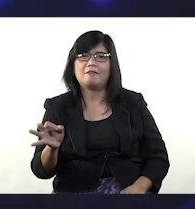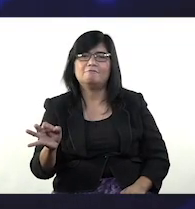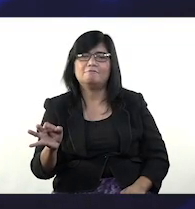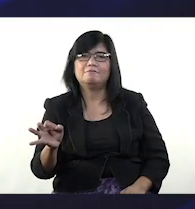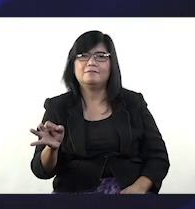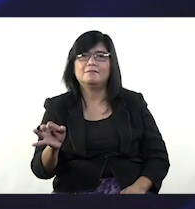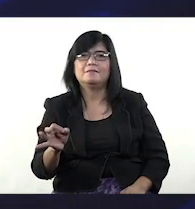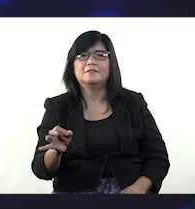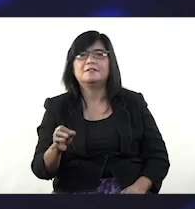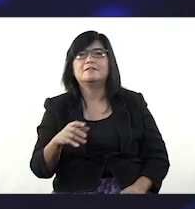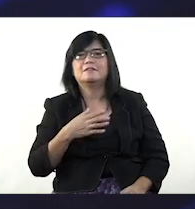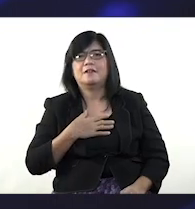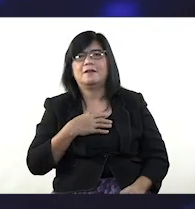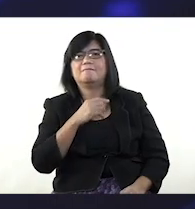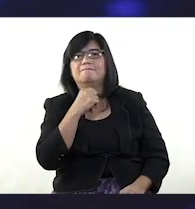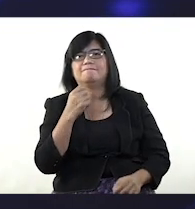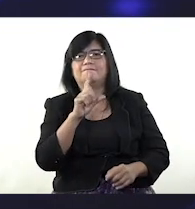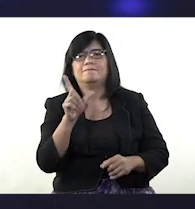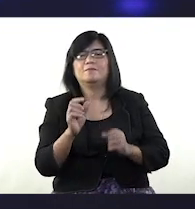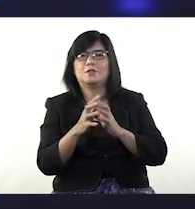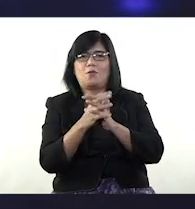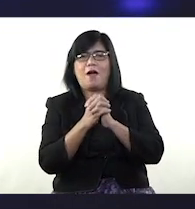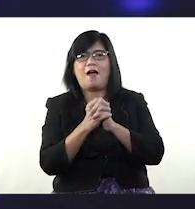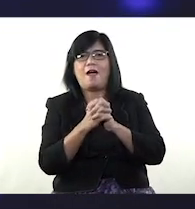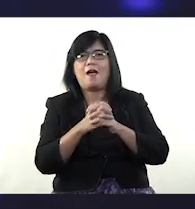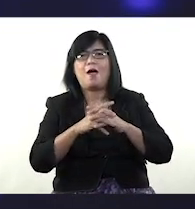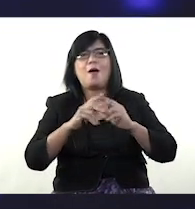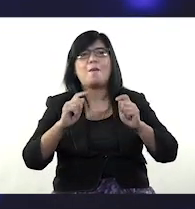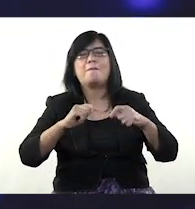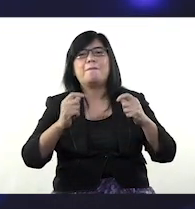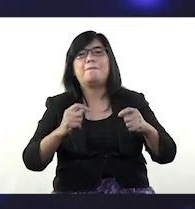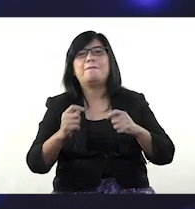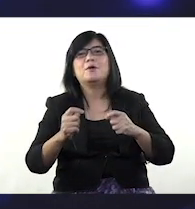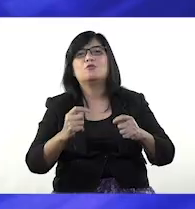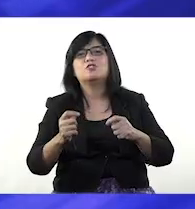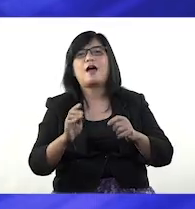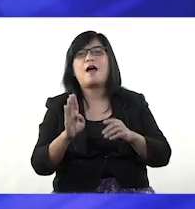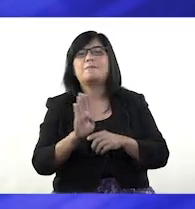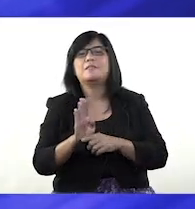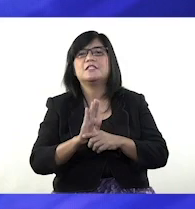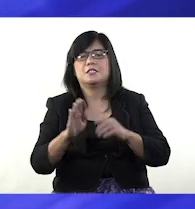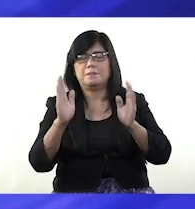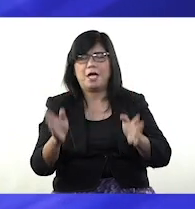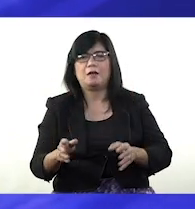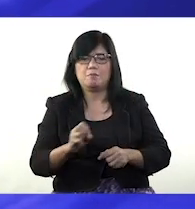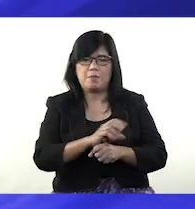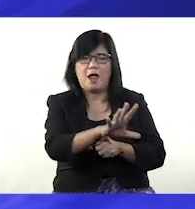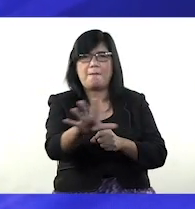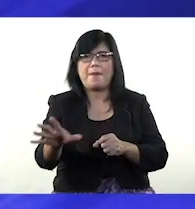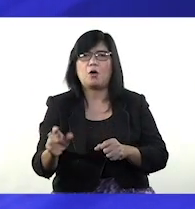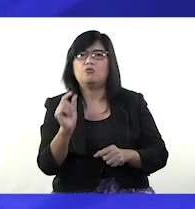pm3 berdoa Hai pengusaha-pengusaha Kristen berdampak untuk kotanya penutupan saya ini